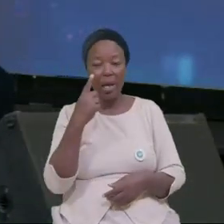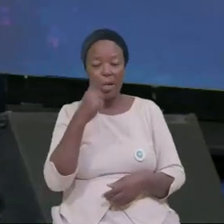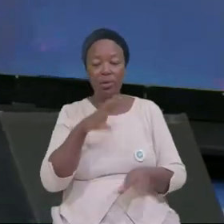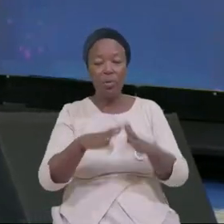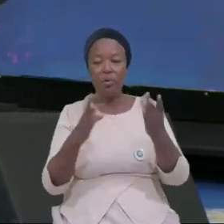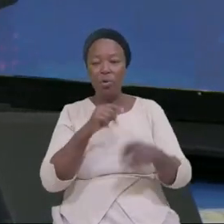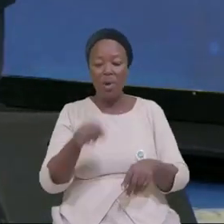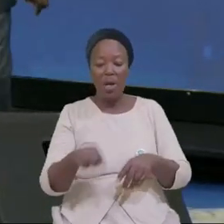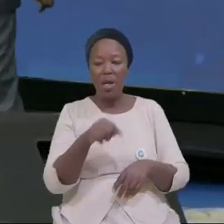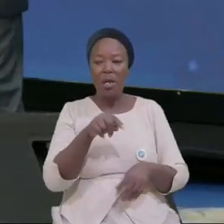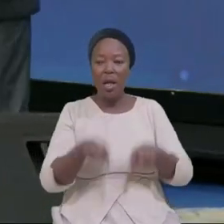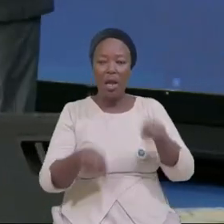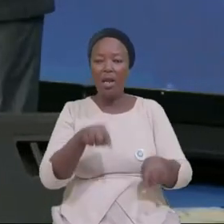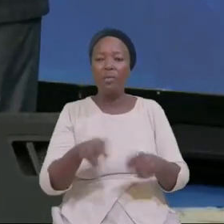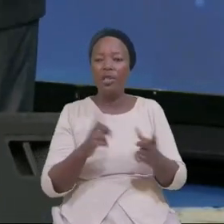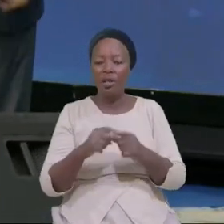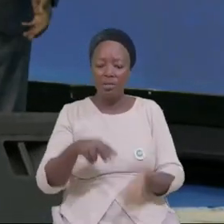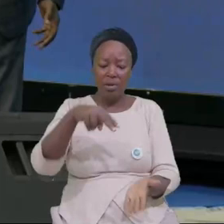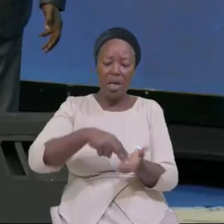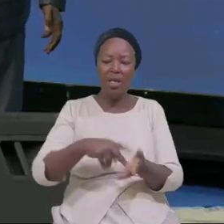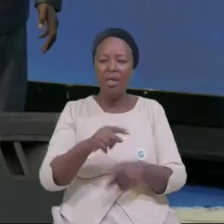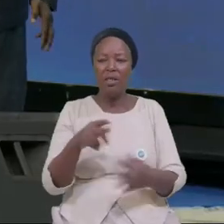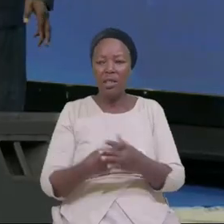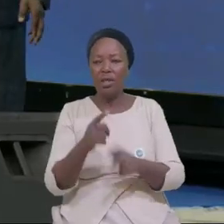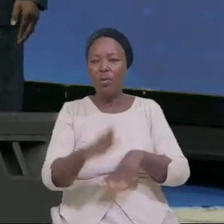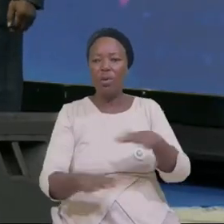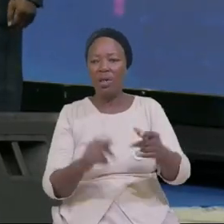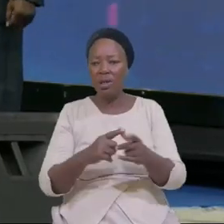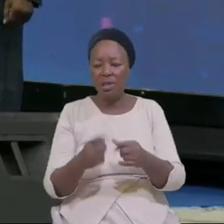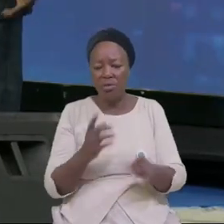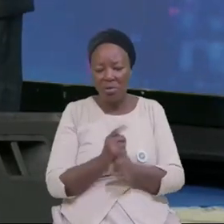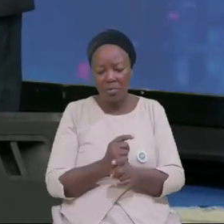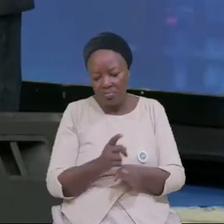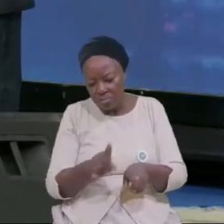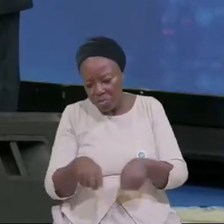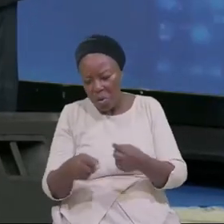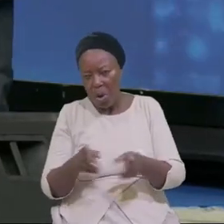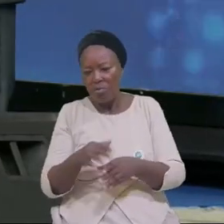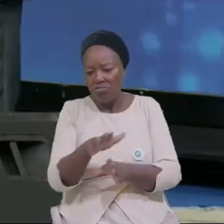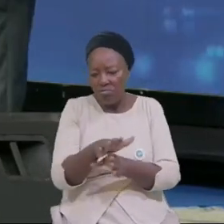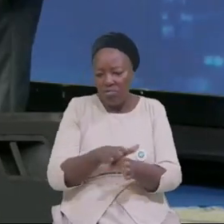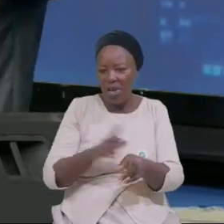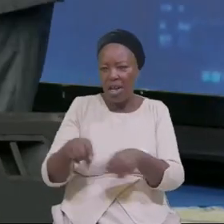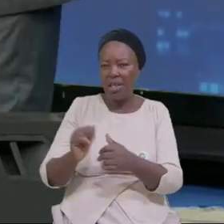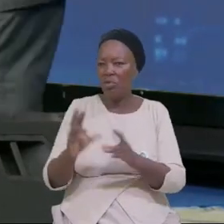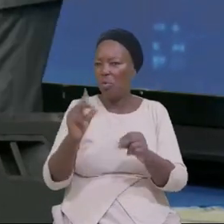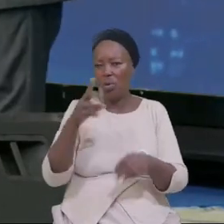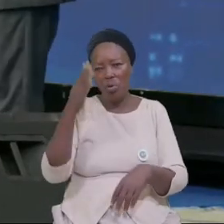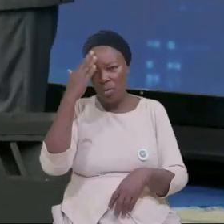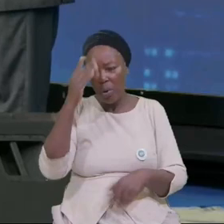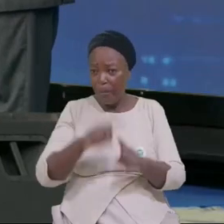Et je suis sûr, quand tu es parti, tu te lèves, tu commences à marcher. Si tu t'en vas, mais quand tu